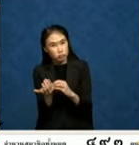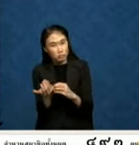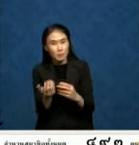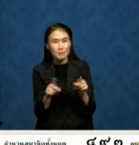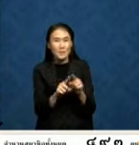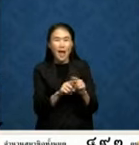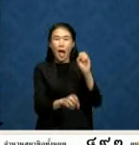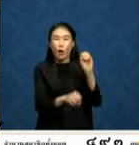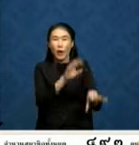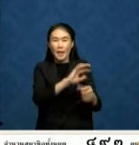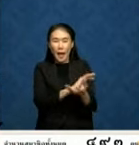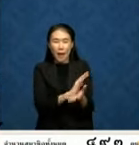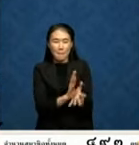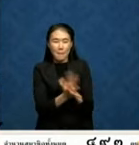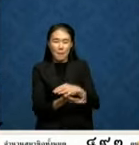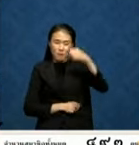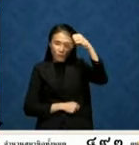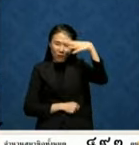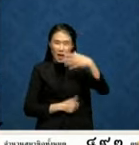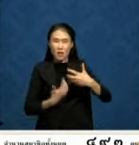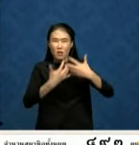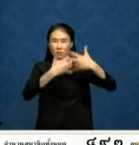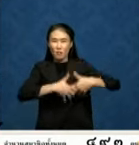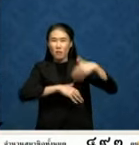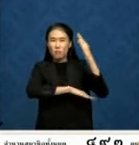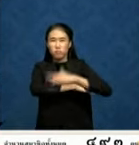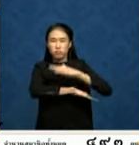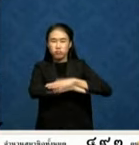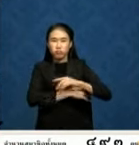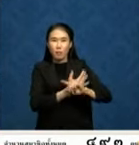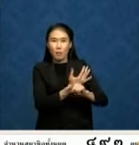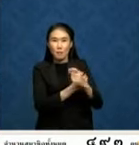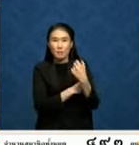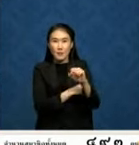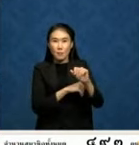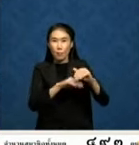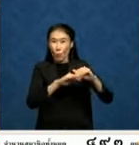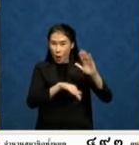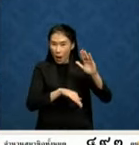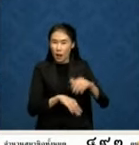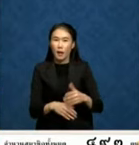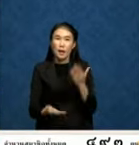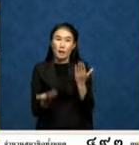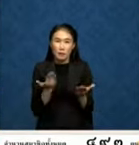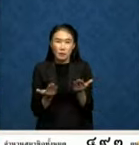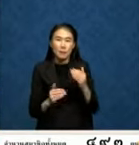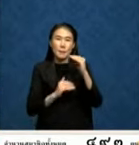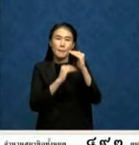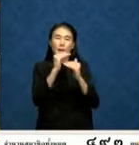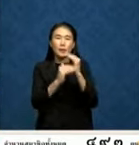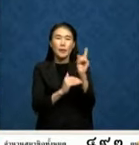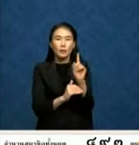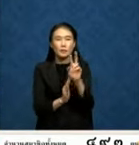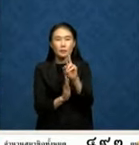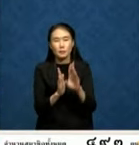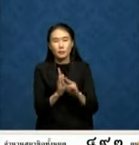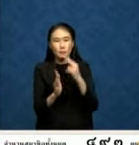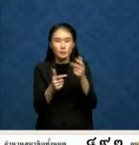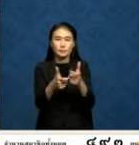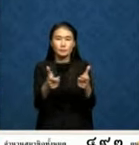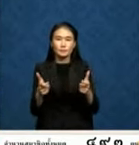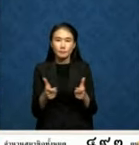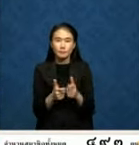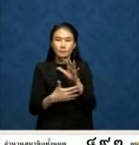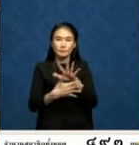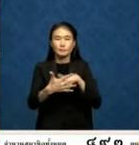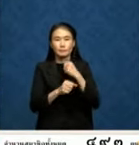อยเป็นเชื้อเพลิงที่มีกำลังผลิตติดตั้งตั้งแต่10เมกะวัตต์ขึ้นไปและพัฒนาระบบการรายงานผลการ